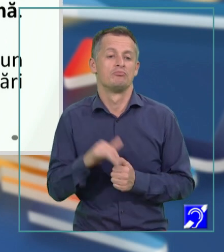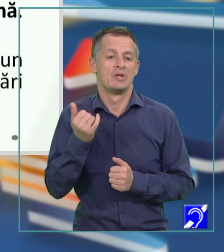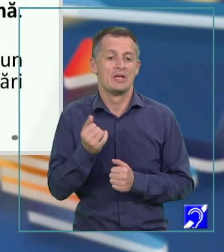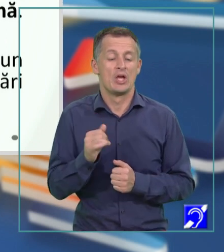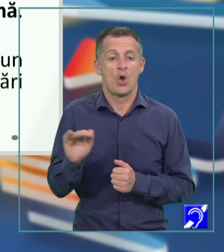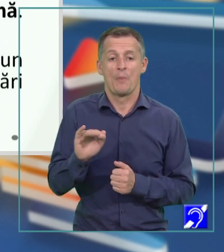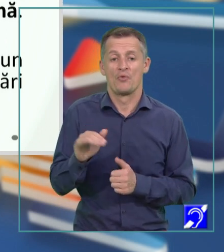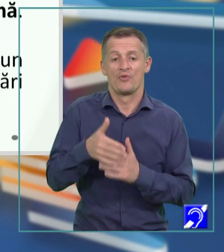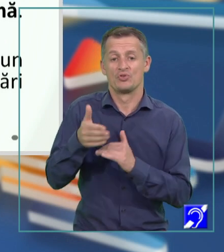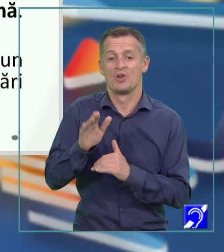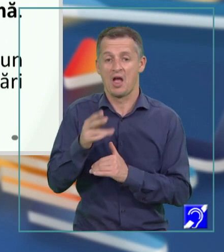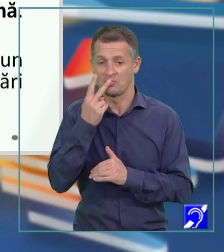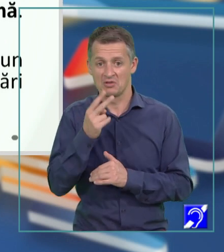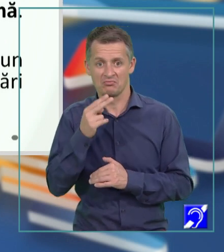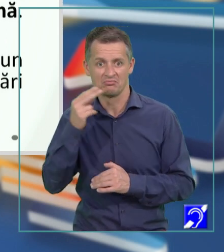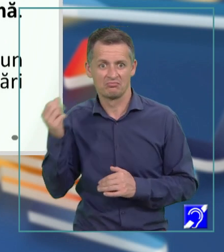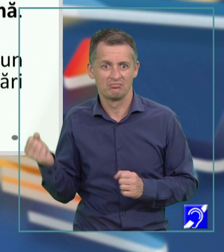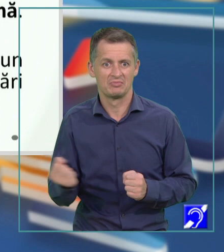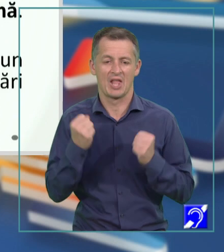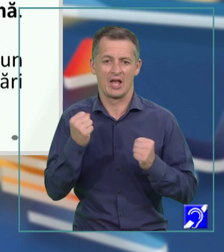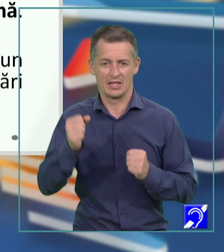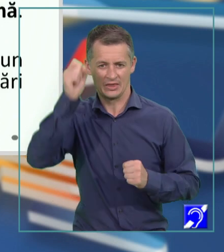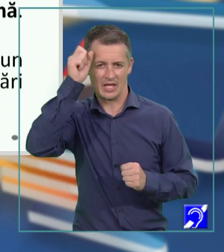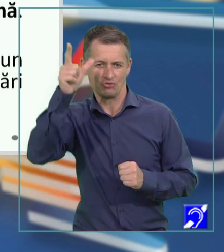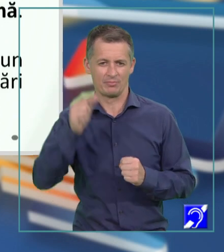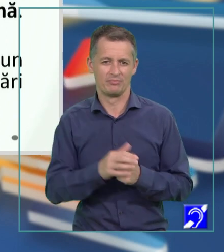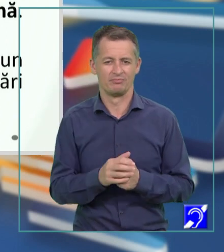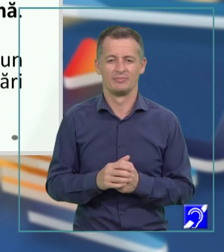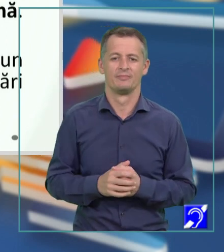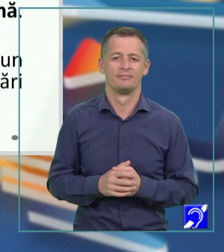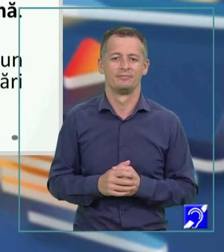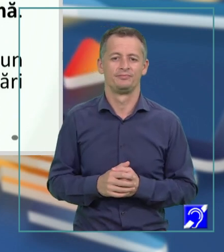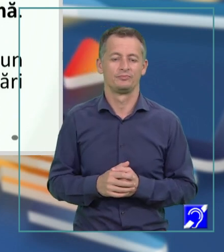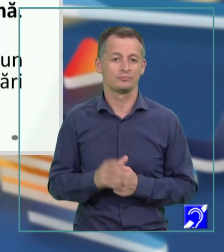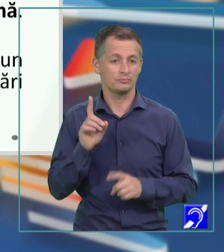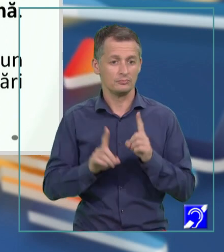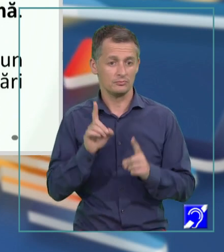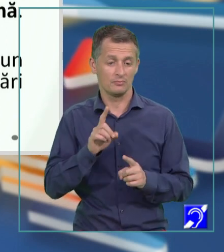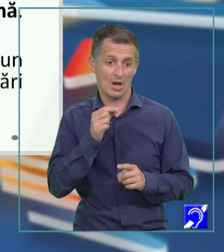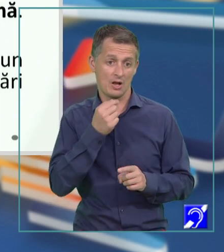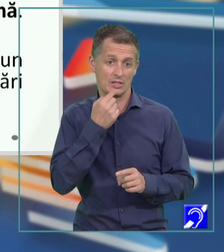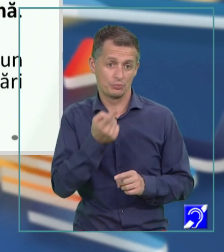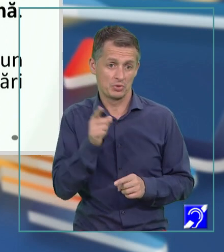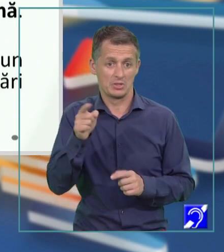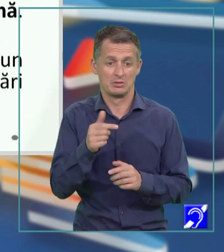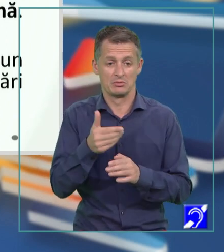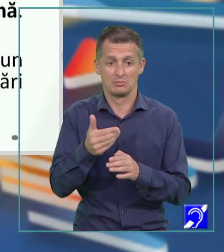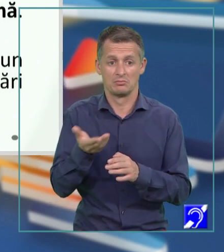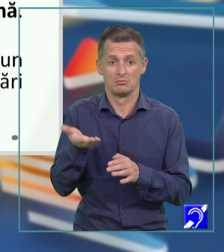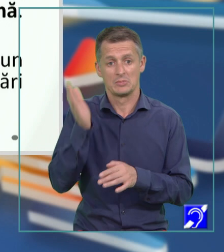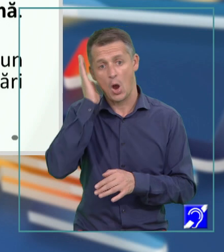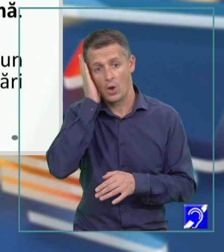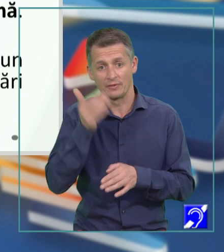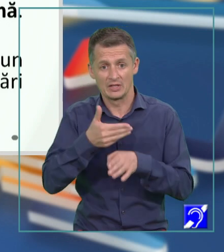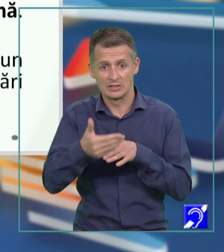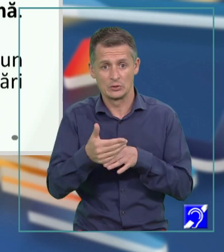are ca sinonime pe isteț, respectiv inteligent. Dar dacă spun s-a culcat târziu, așa că la ora 6